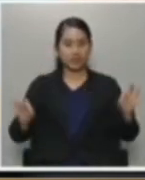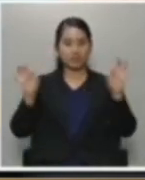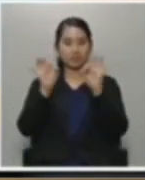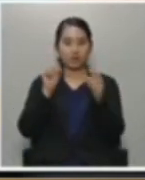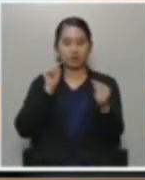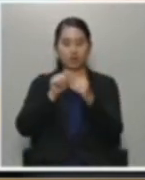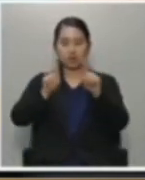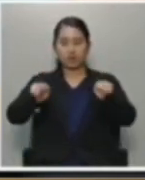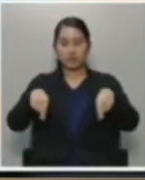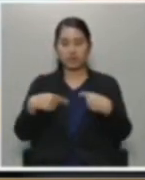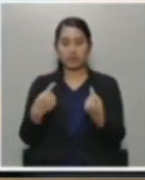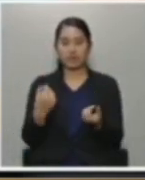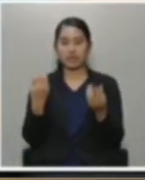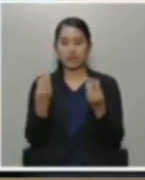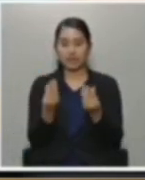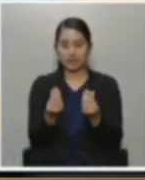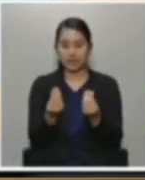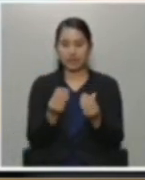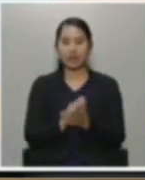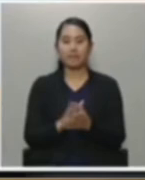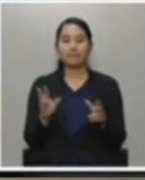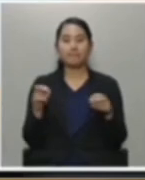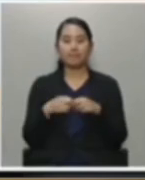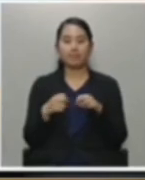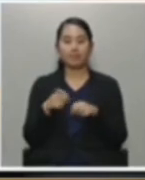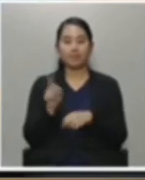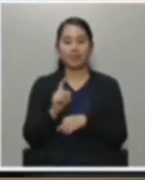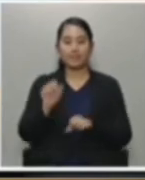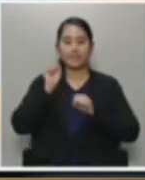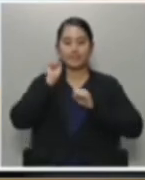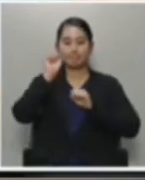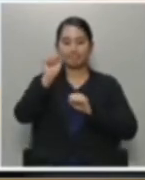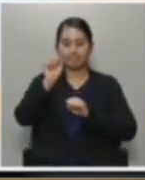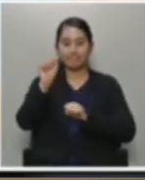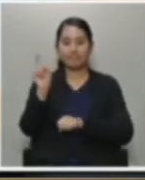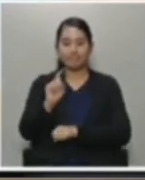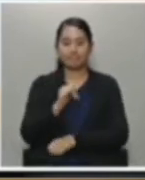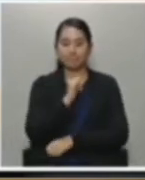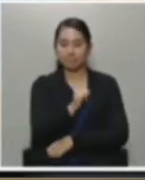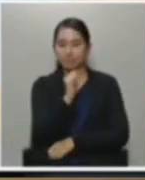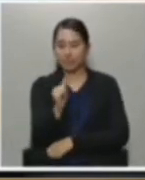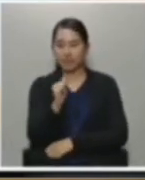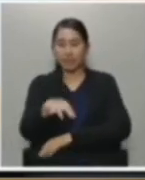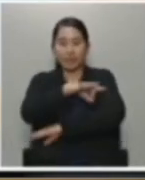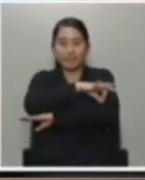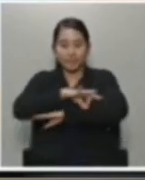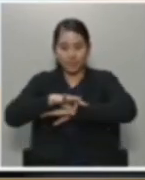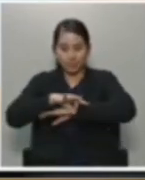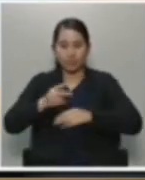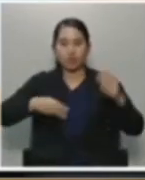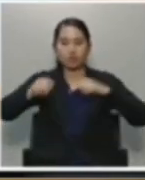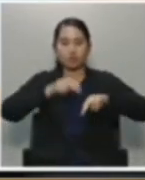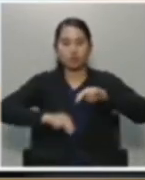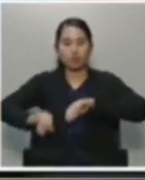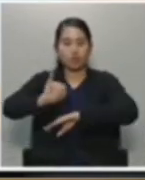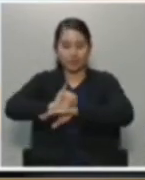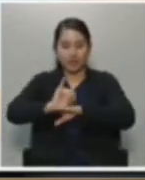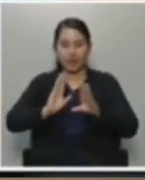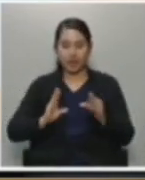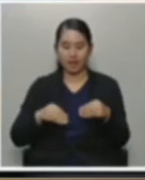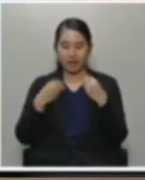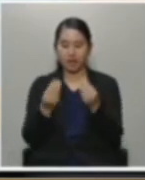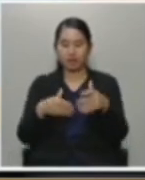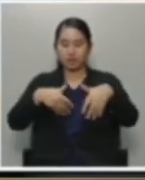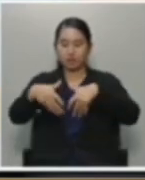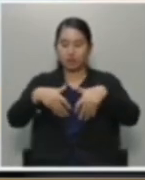การออกโฉนดนะครับก็คือประกาศเดินสำรวจรังวัดที่ดินให้แก่ราษฎร